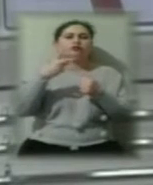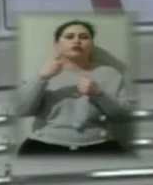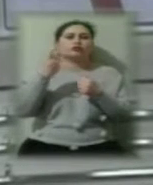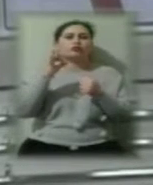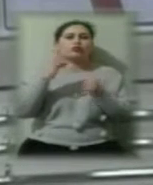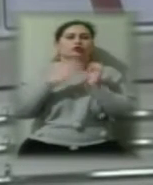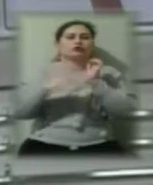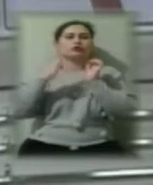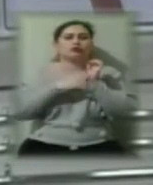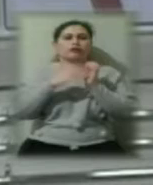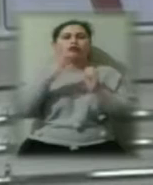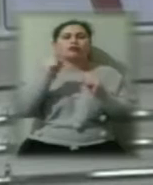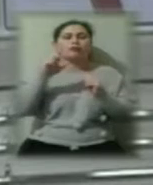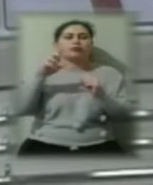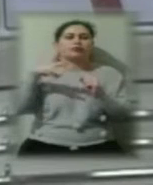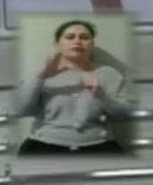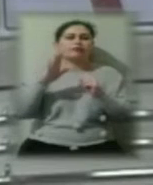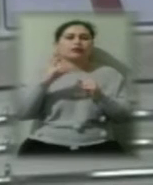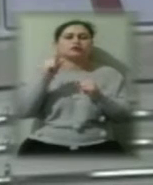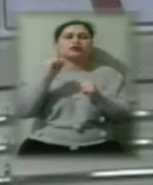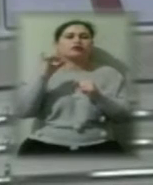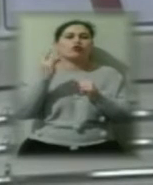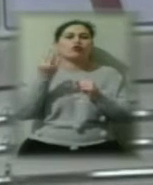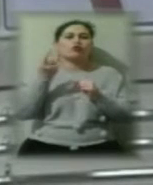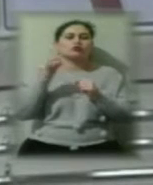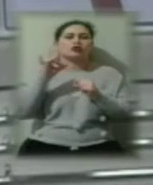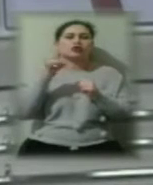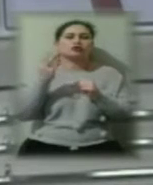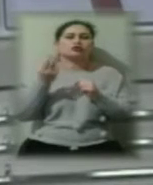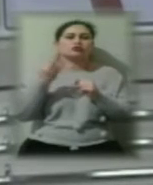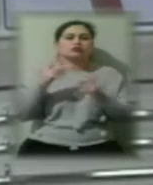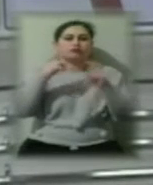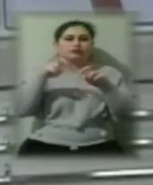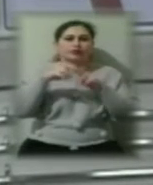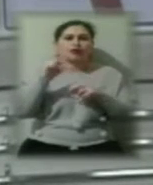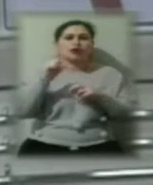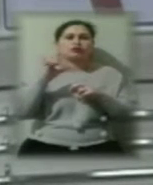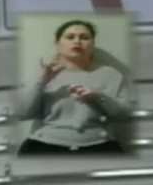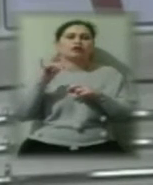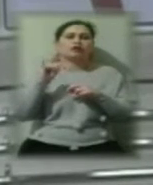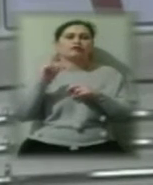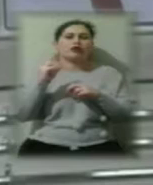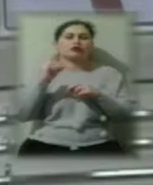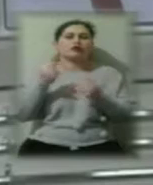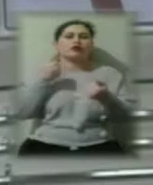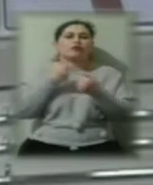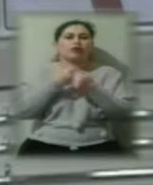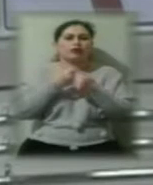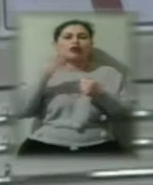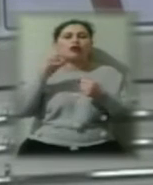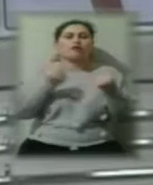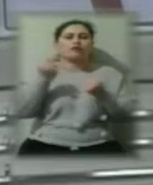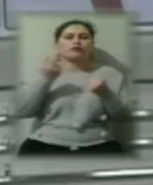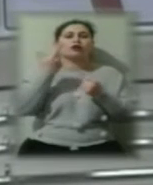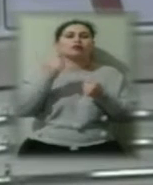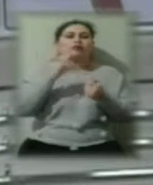ВАЗ-21099 та БМВ. За інформацією речниці Державного бюро розслідувань Анжеліки Іванової, автомобіль, за кермом якого був правоохоронець,